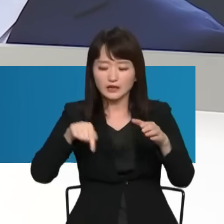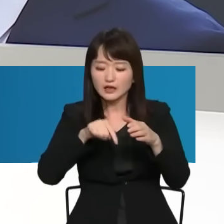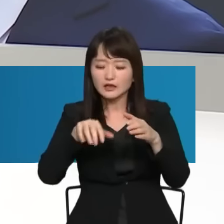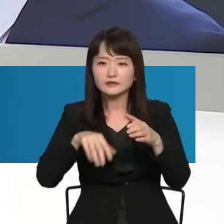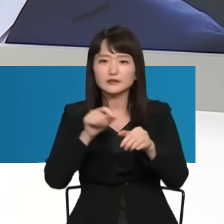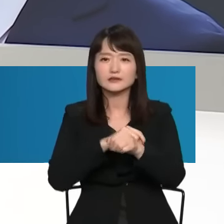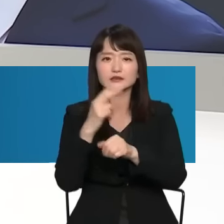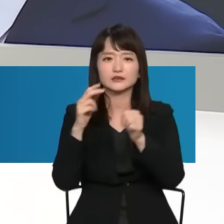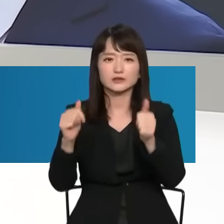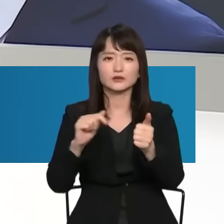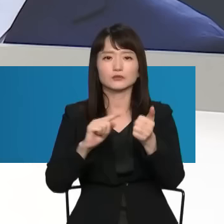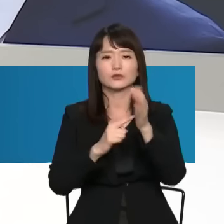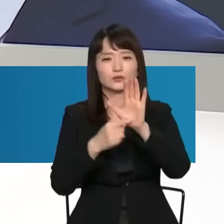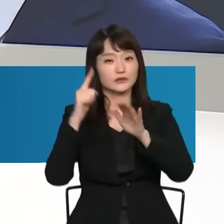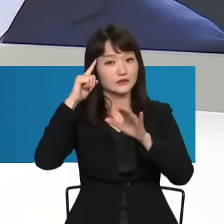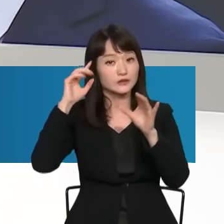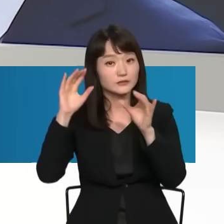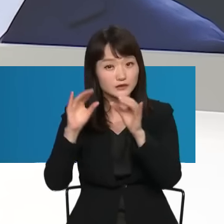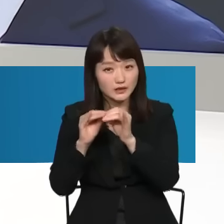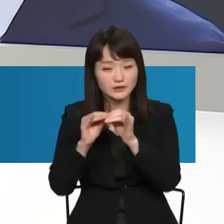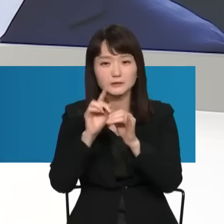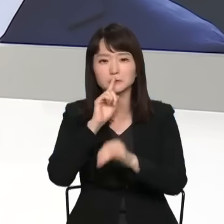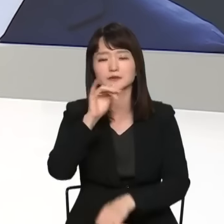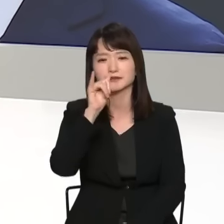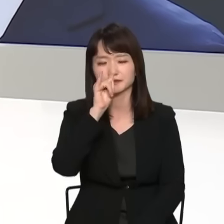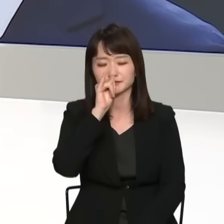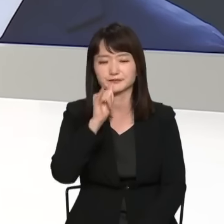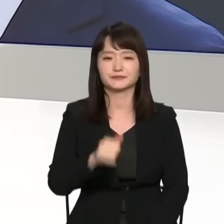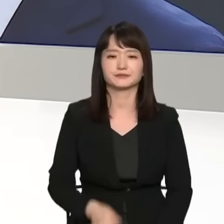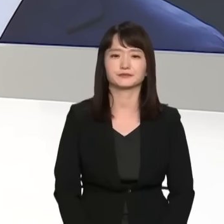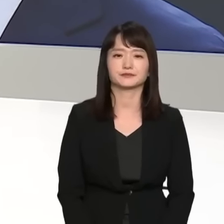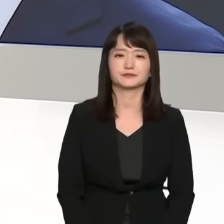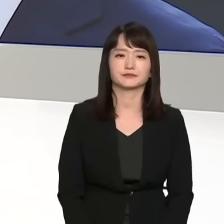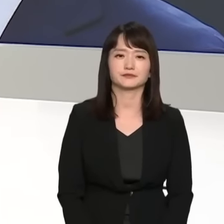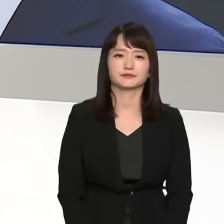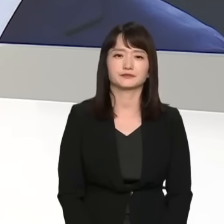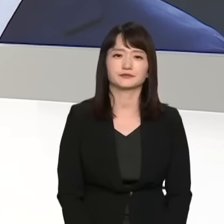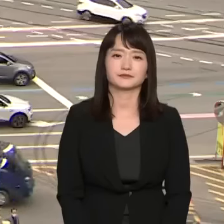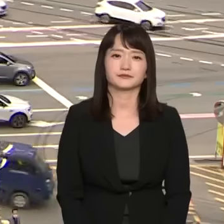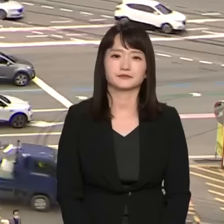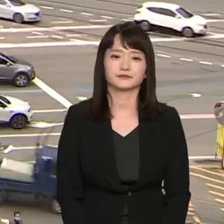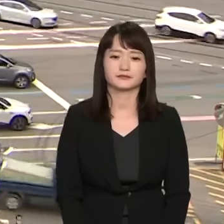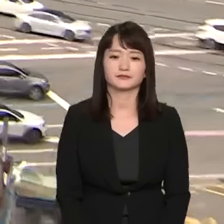특검에 공개적으로 찬성하는 목소리가 또 나왔습니다. 심가은 기자입니다.